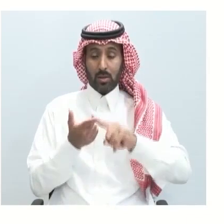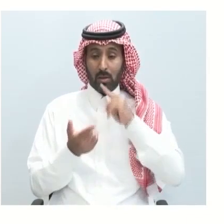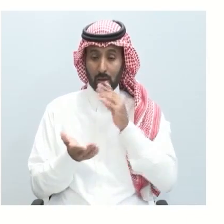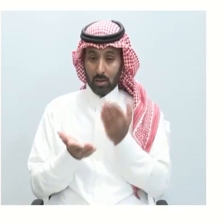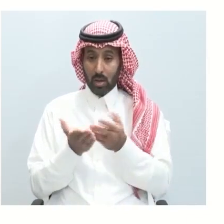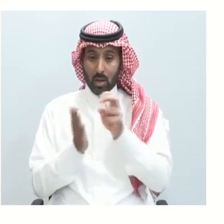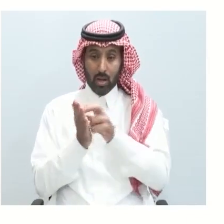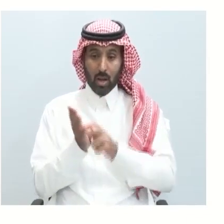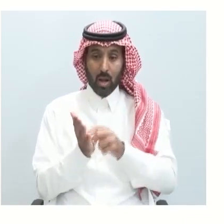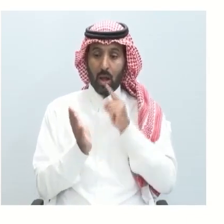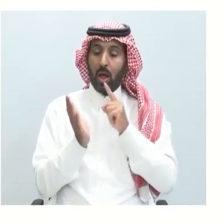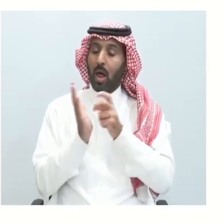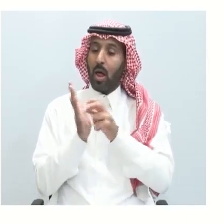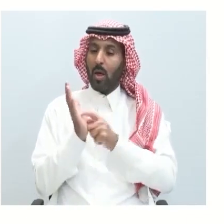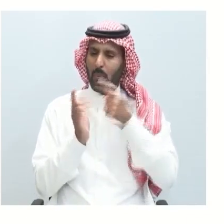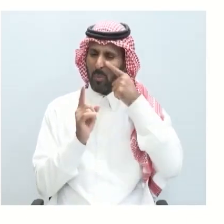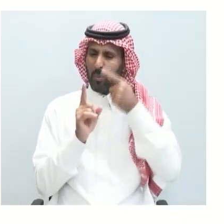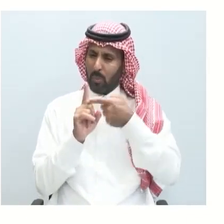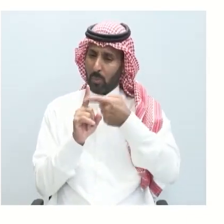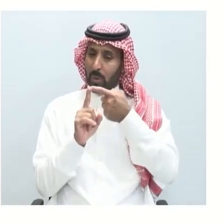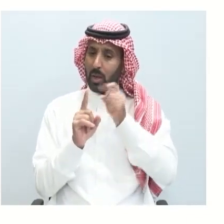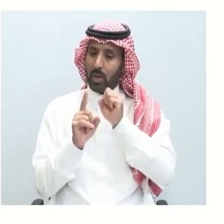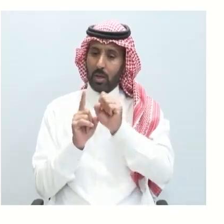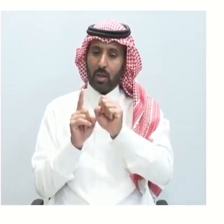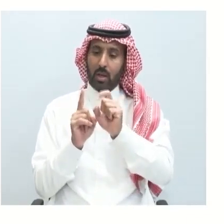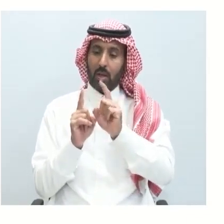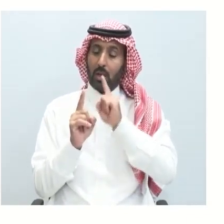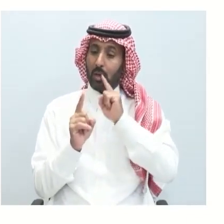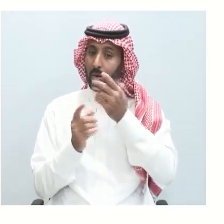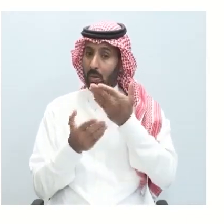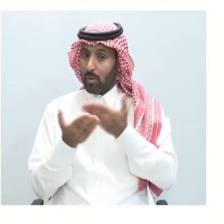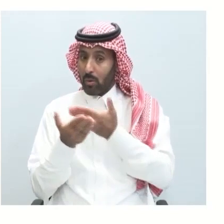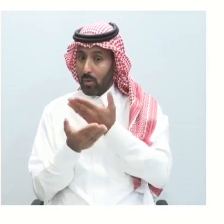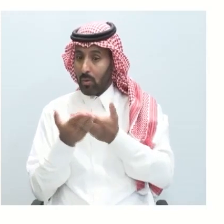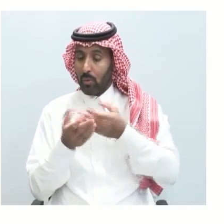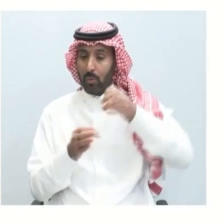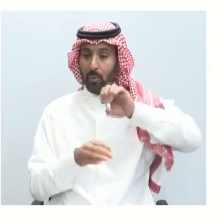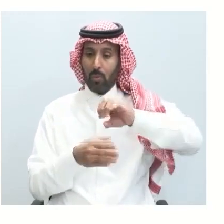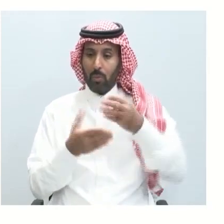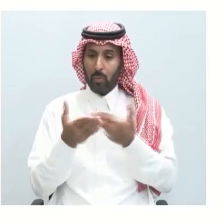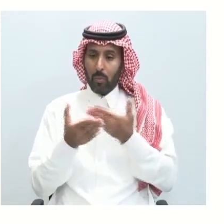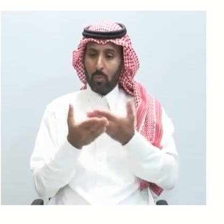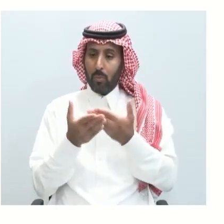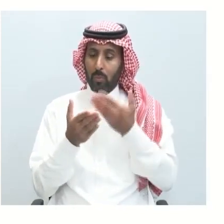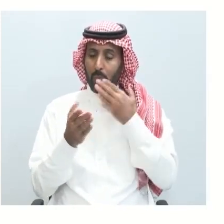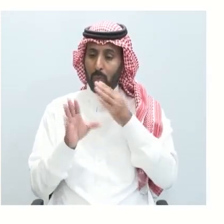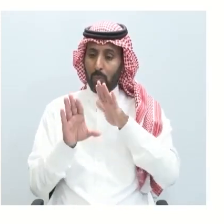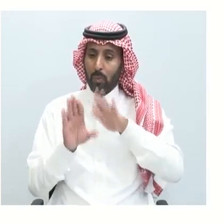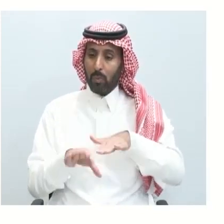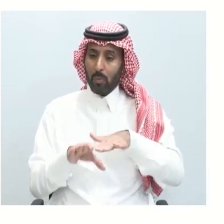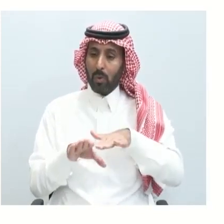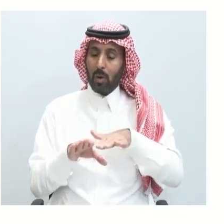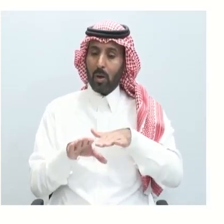ينص على انه عند درجه حراره معينه يمكن للتفاعل الكيميائي ان يصل الى حاله تصبح فيها